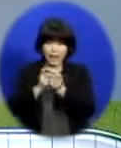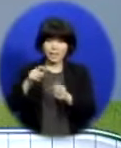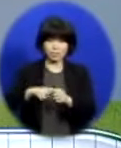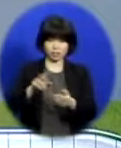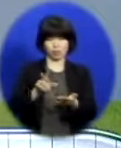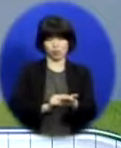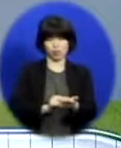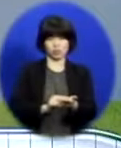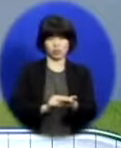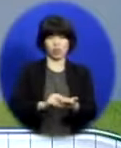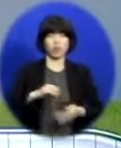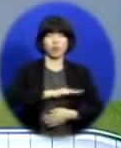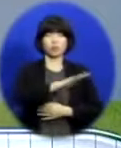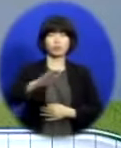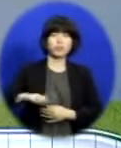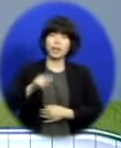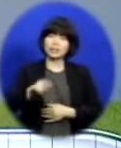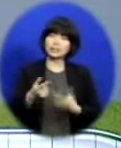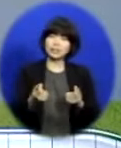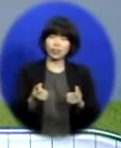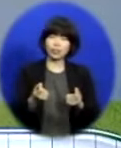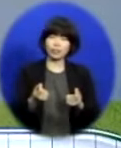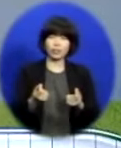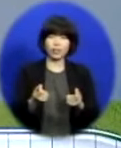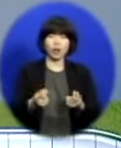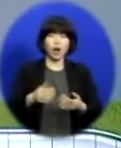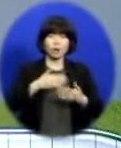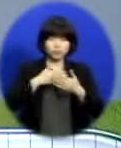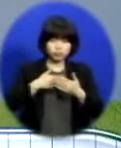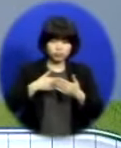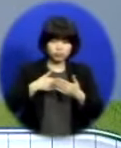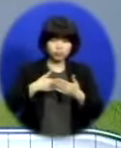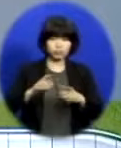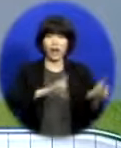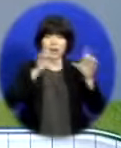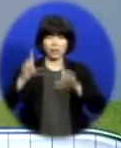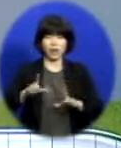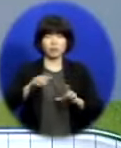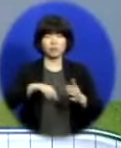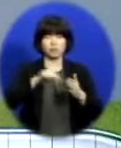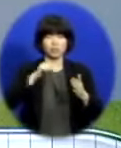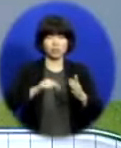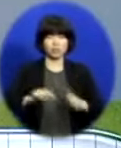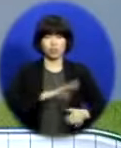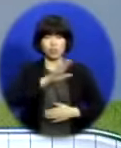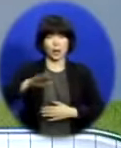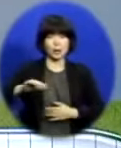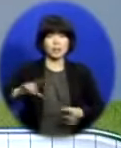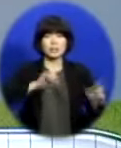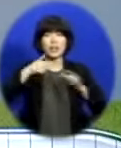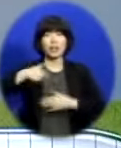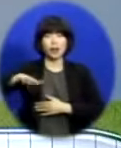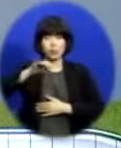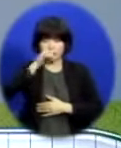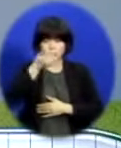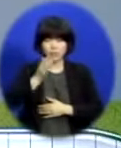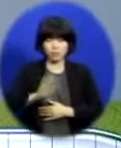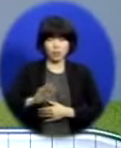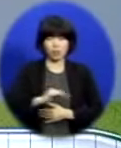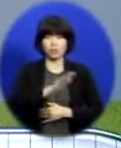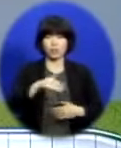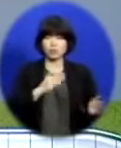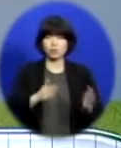문제든 우리가 그런 불안한 삶속에서 우리가 살아가고 있는데 우리가